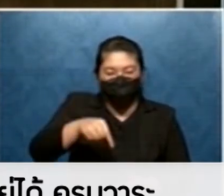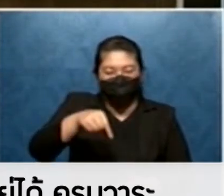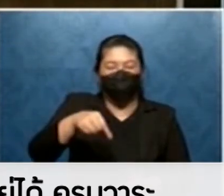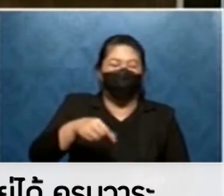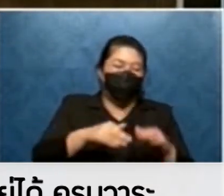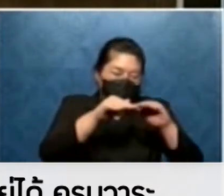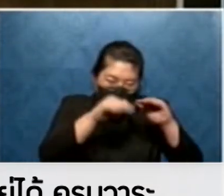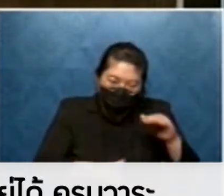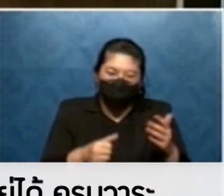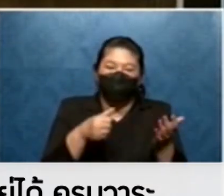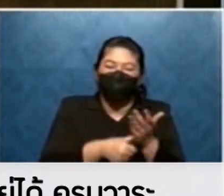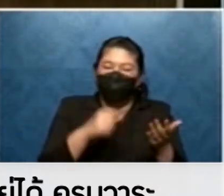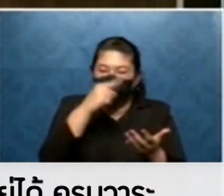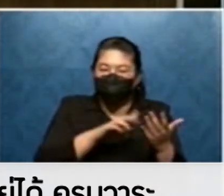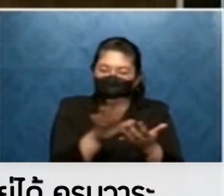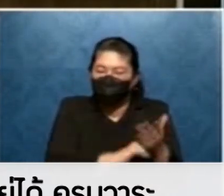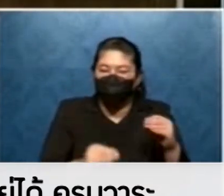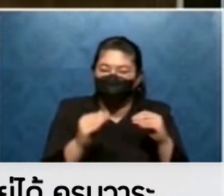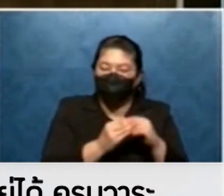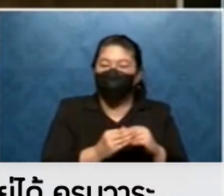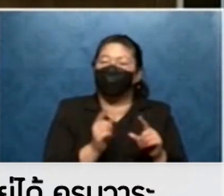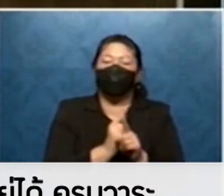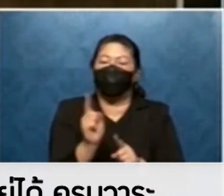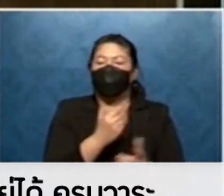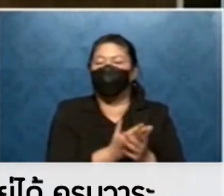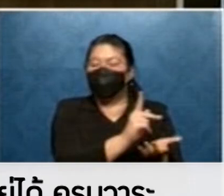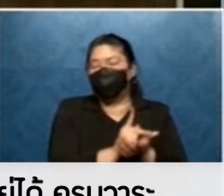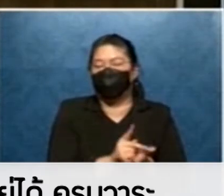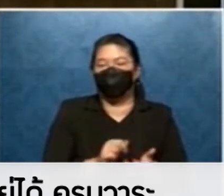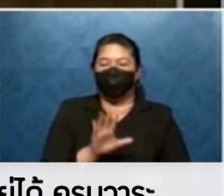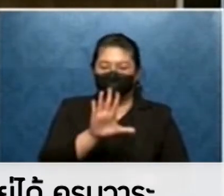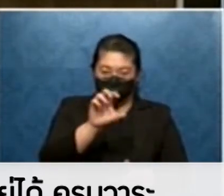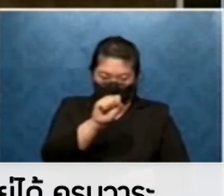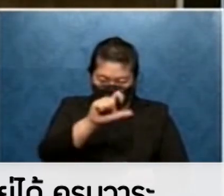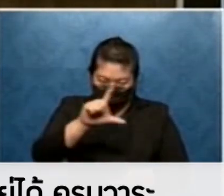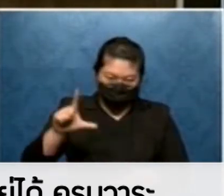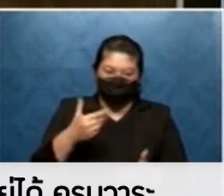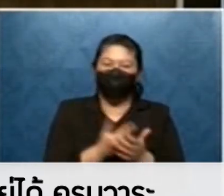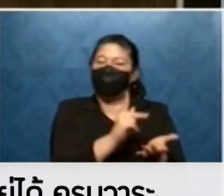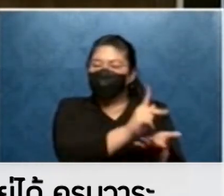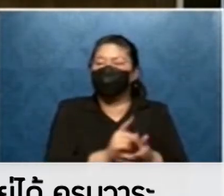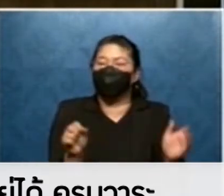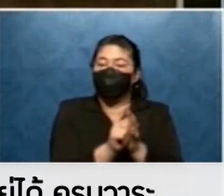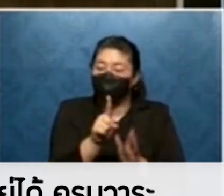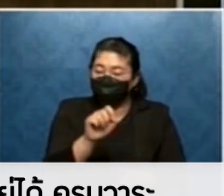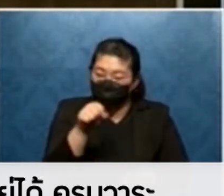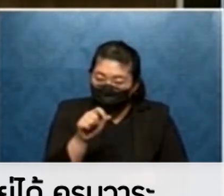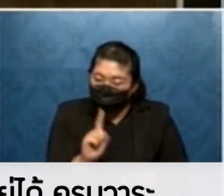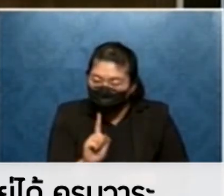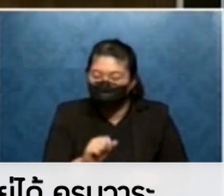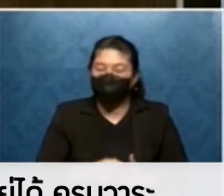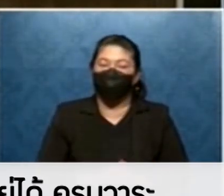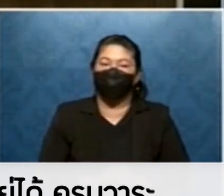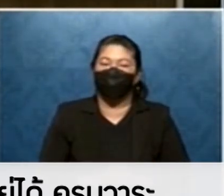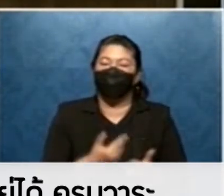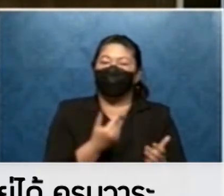มหาศาลแต่ว่าผลทางด้านเศรษฐกิจเนี่ยถ้าไปดูตัวเลขที่ดีทีไปดูตัวเลขมีการเจริญเติบโตของอุตสาหกรรมถ้าส่วนต่างๆ